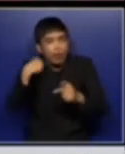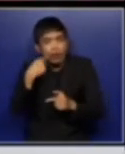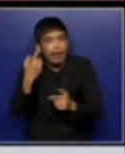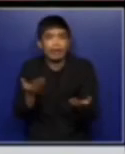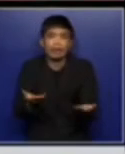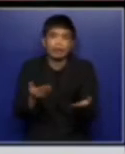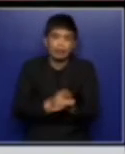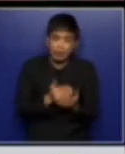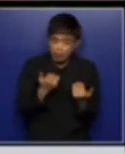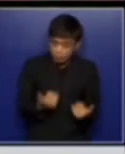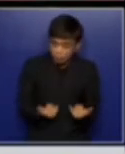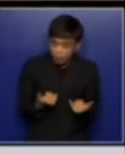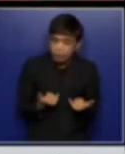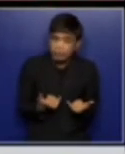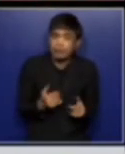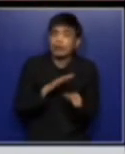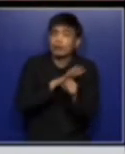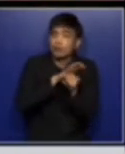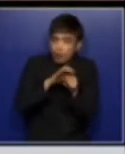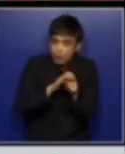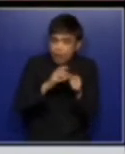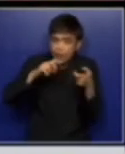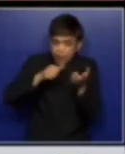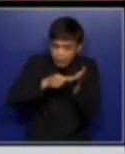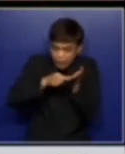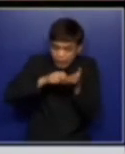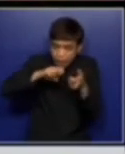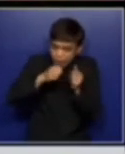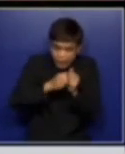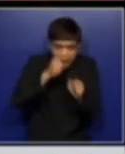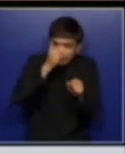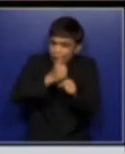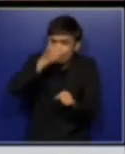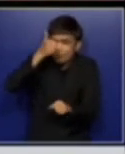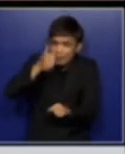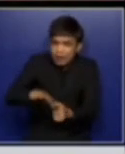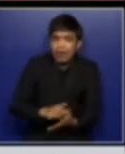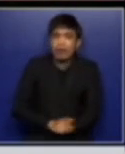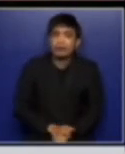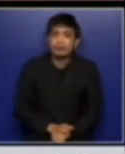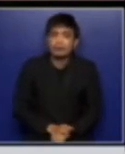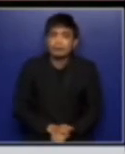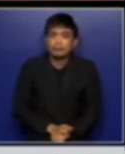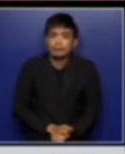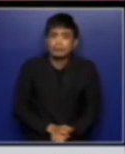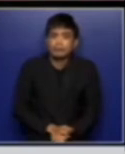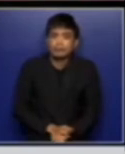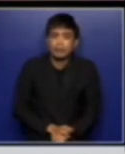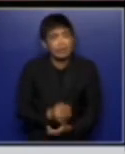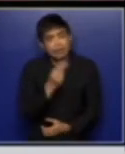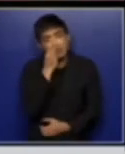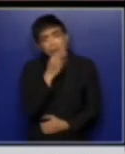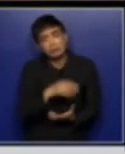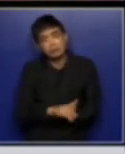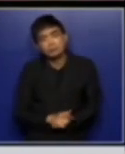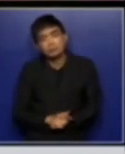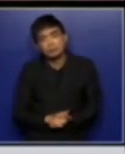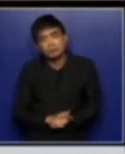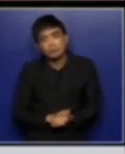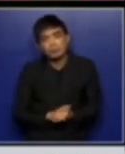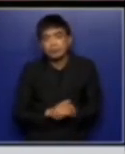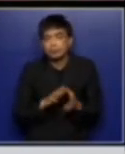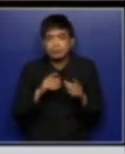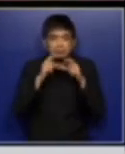โควิดเนี่ยท่านยังแก้ปัญหาไม่ได้เลยครับเห็นลำตีที่นั่งอยู่พากันใส่หน้าก